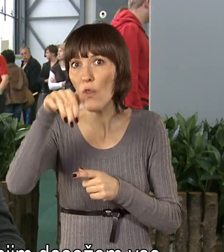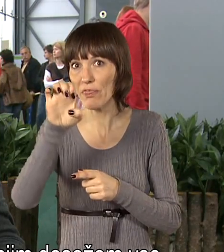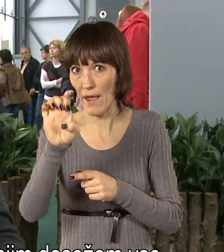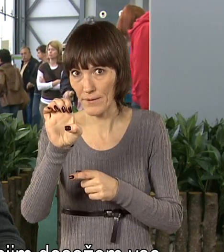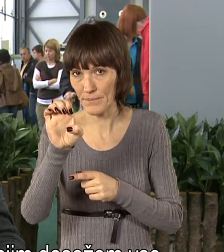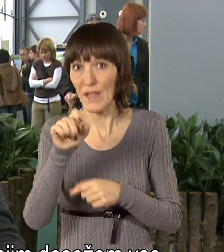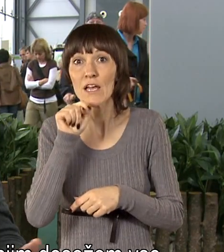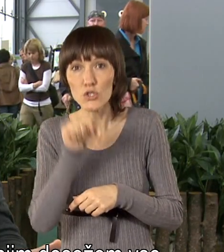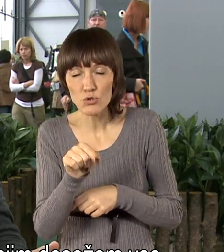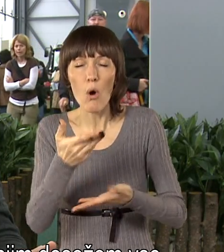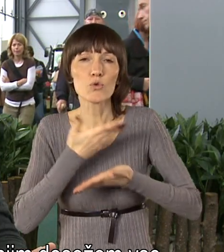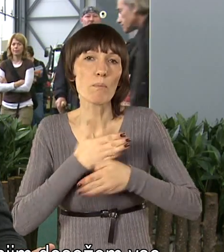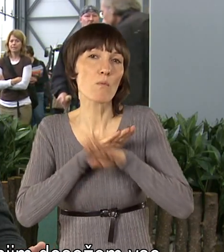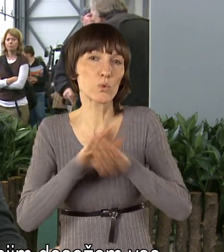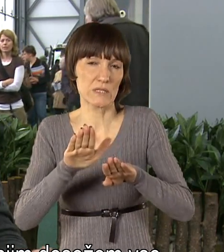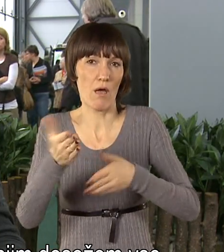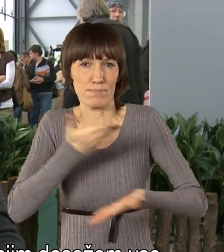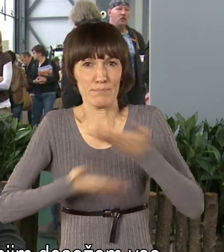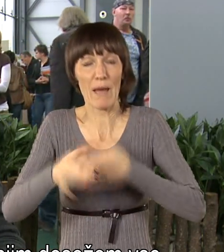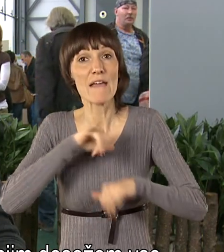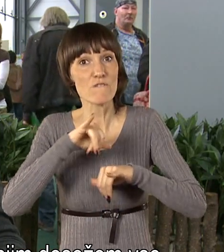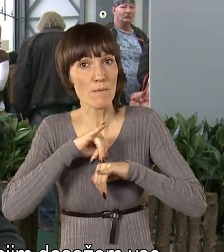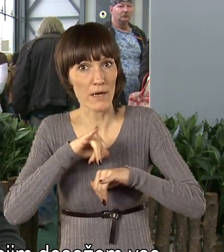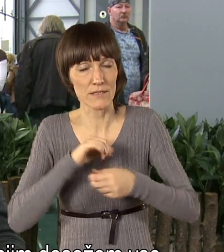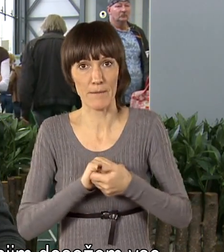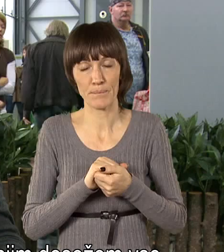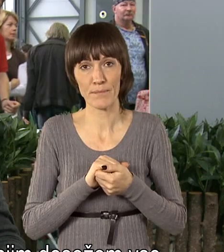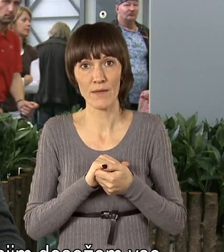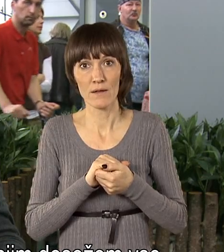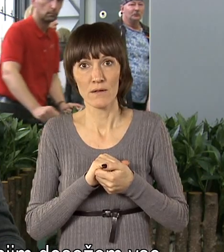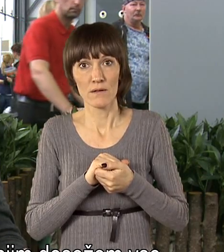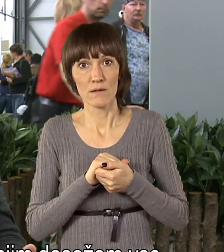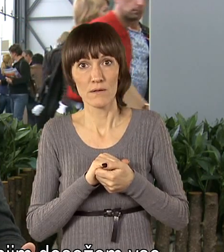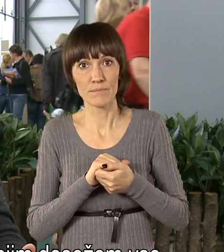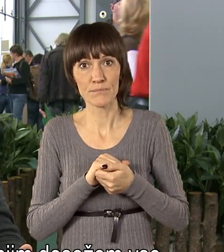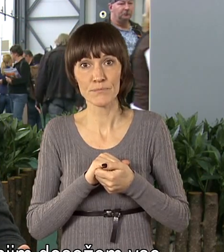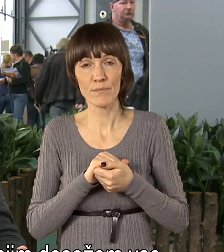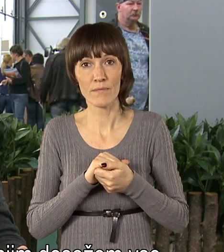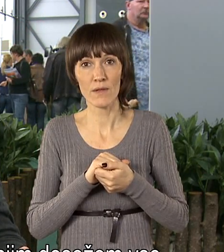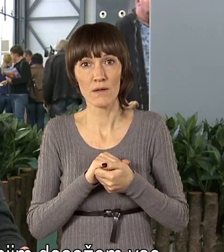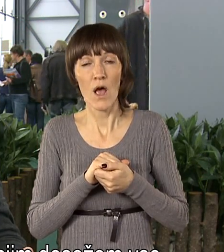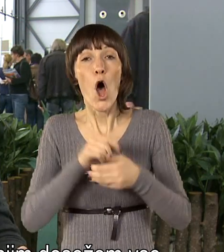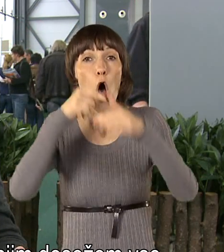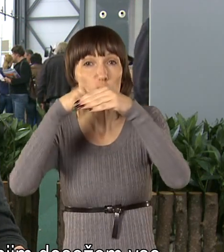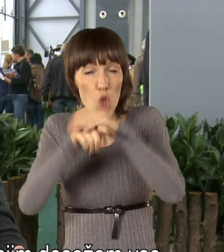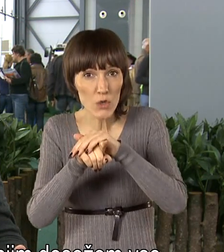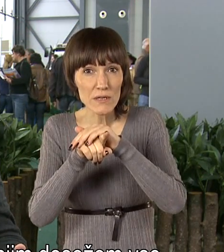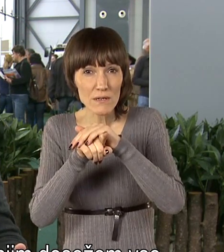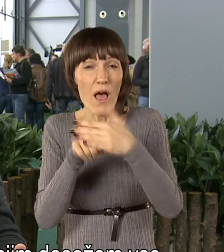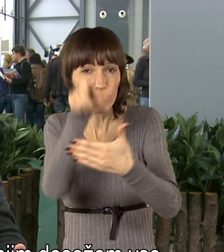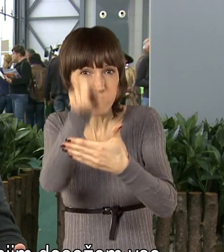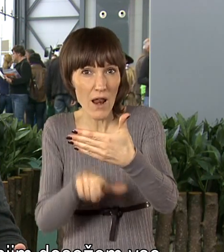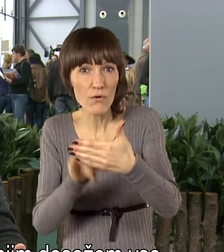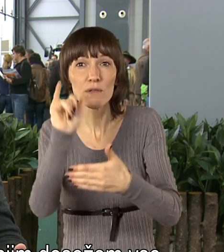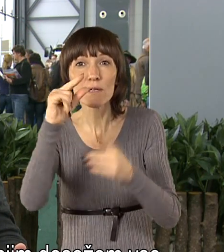in sicer z iPhonom dosežem vse. Namreč noter je v settingsih, si